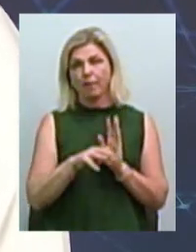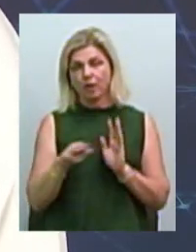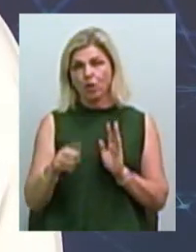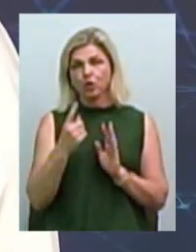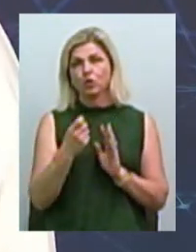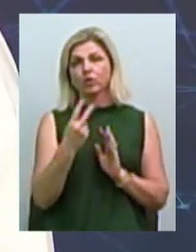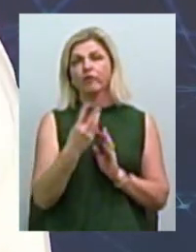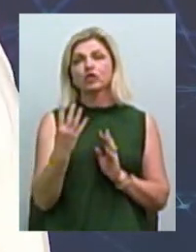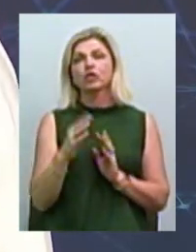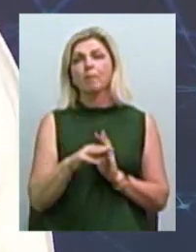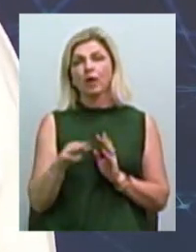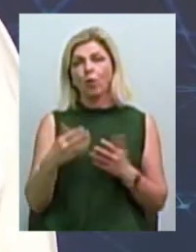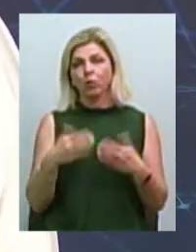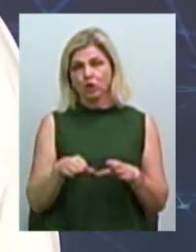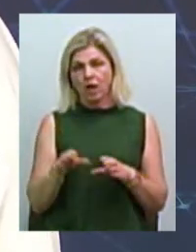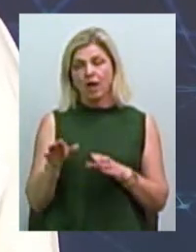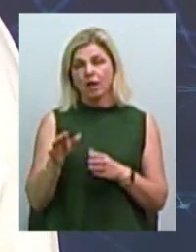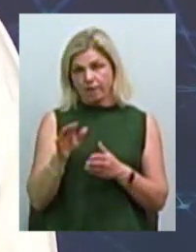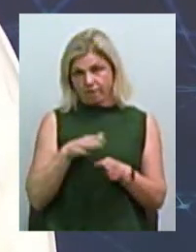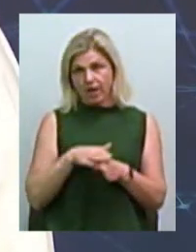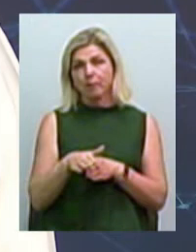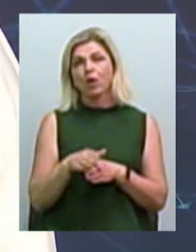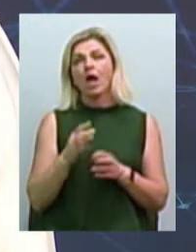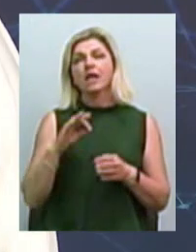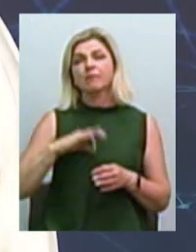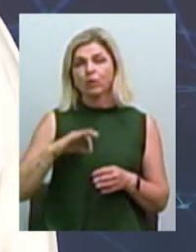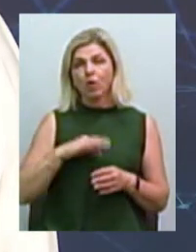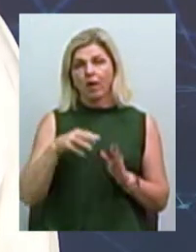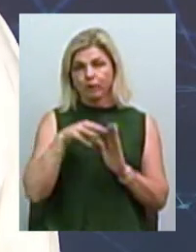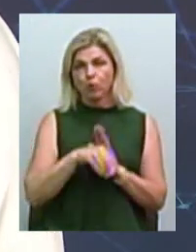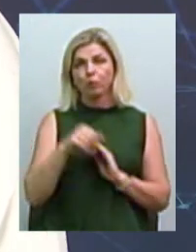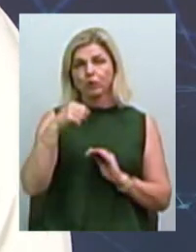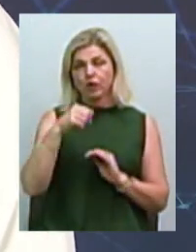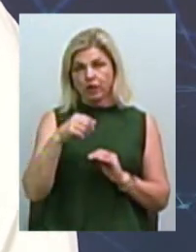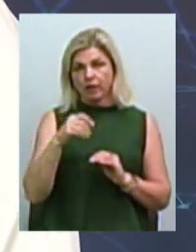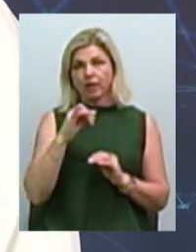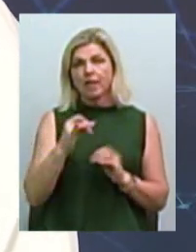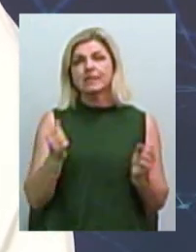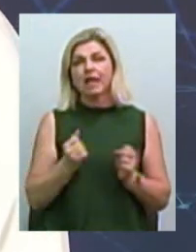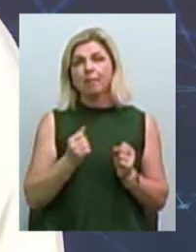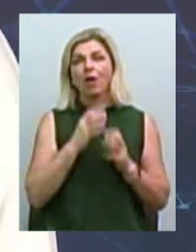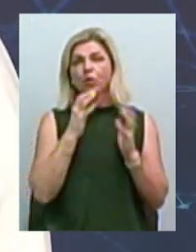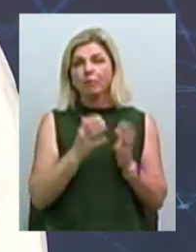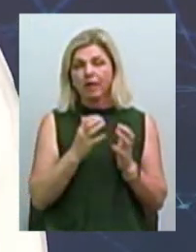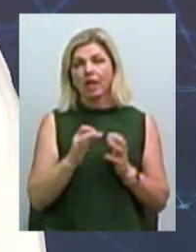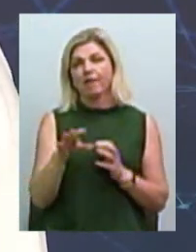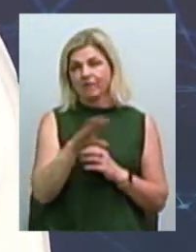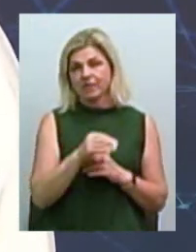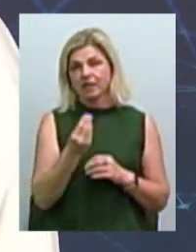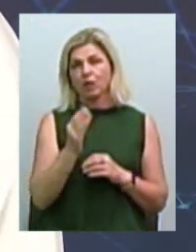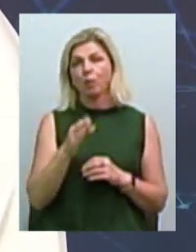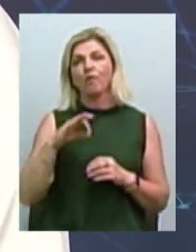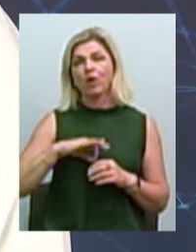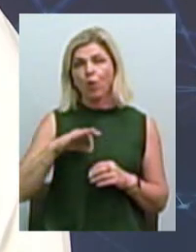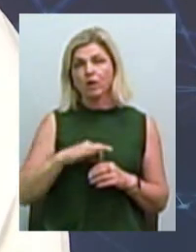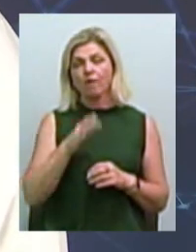124 мільйони вже вибрано. Ну, експлуатація – це в тому числі і зимове утримання, тому тут всі кошти одразу не будуть використані, вони будуть використовуватися під